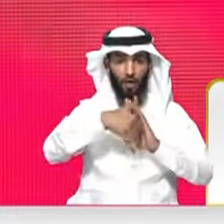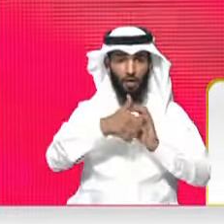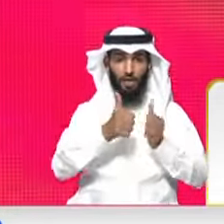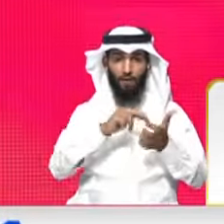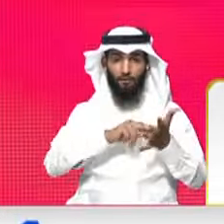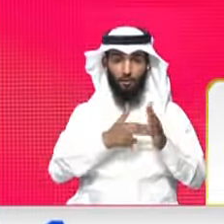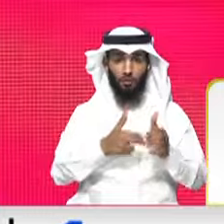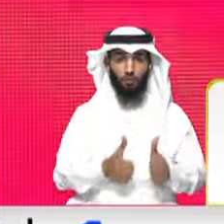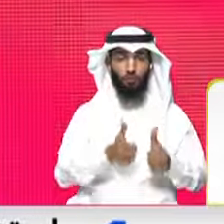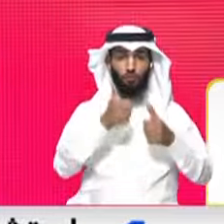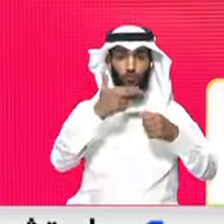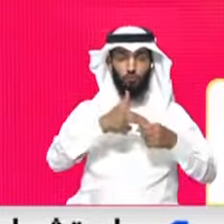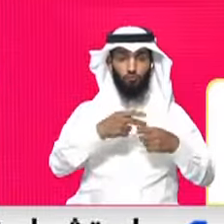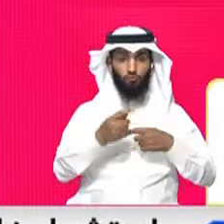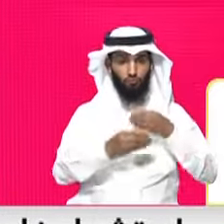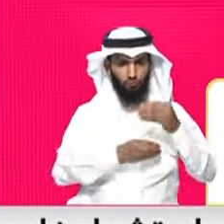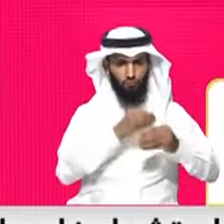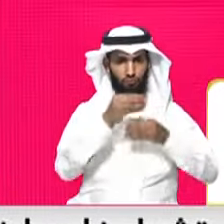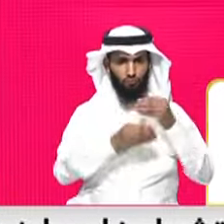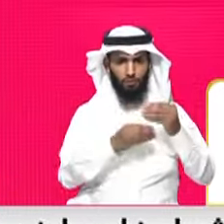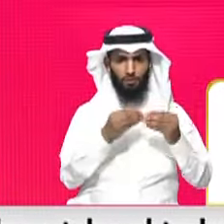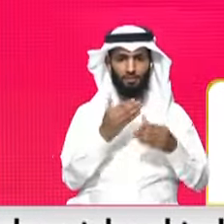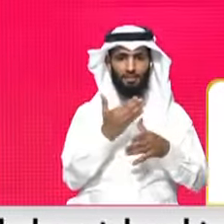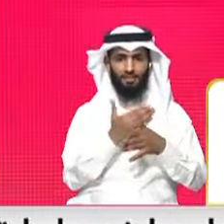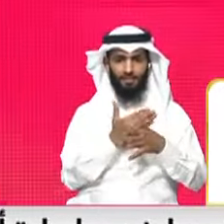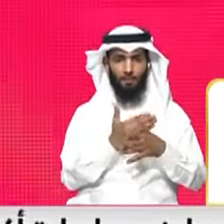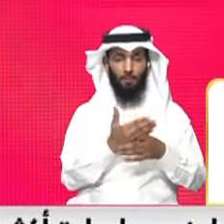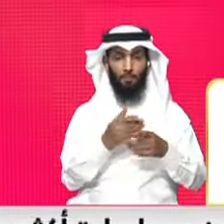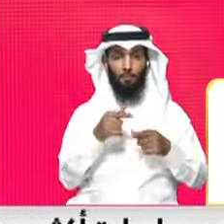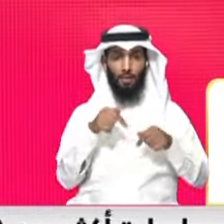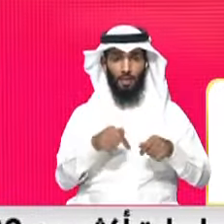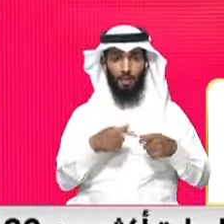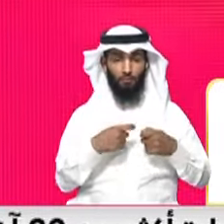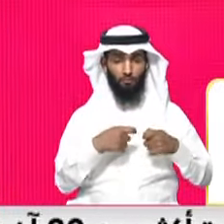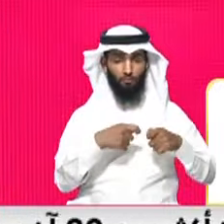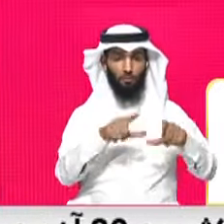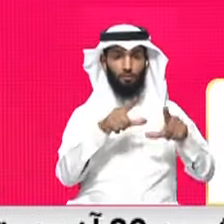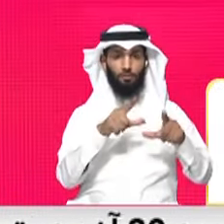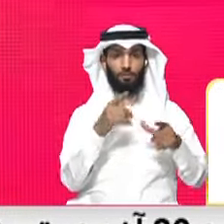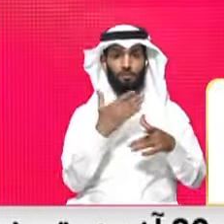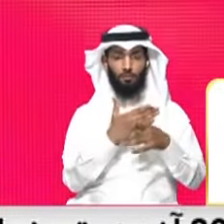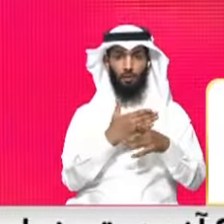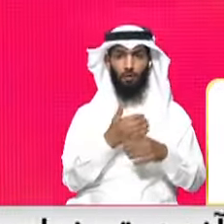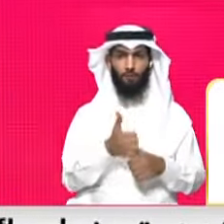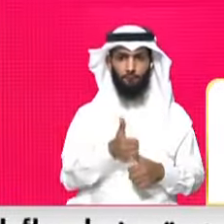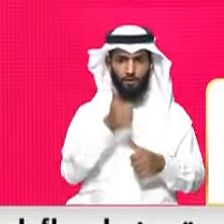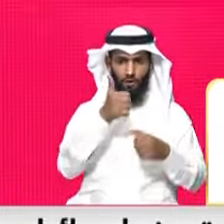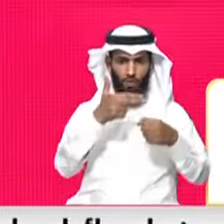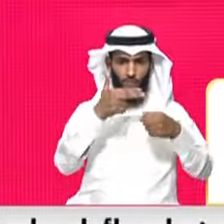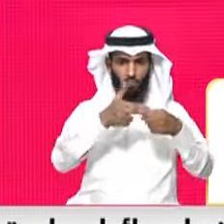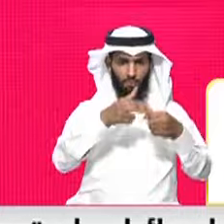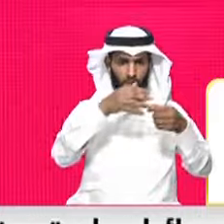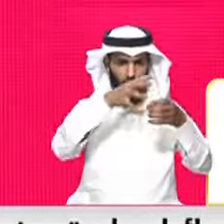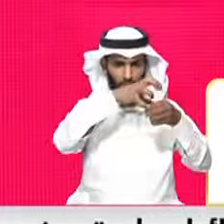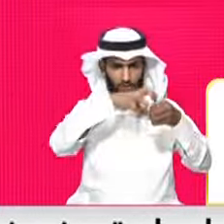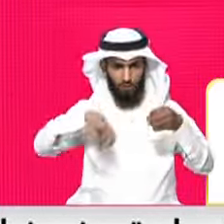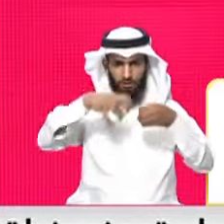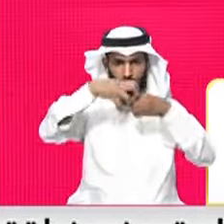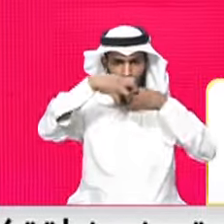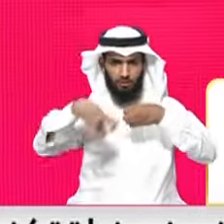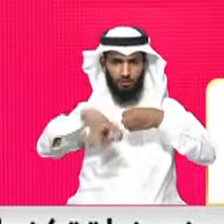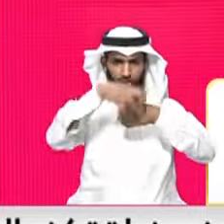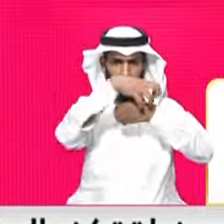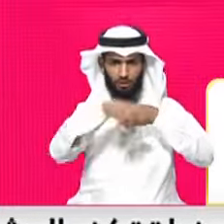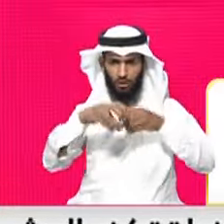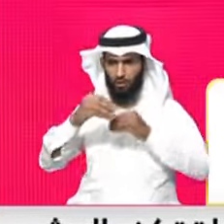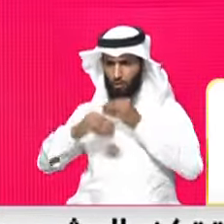حيويا استراتيجيا لتصريف النفوط الثقيلة، مع القدرة على إنتاج مشتقات نفطية عالية الجودة